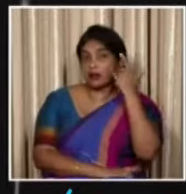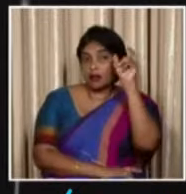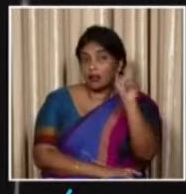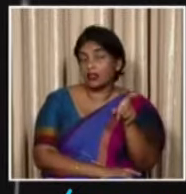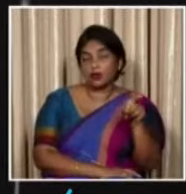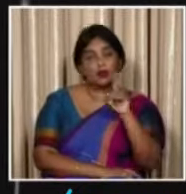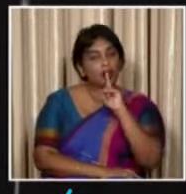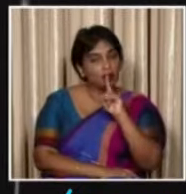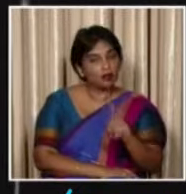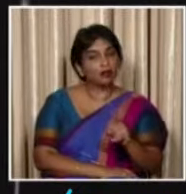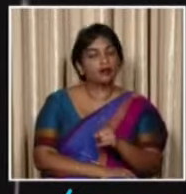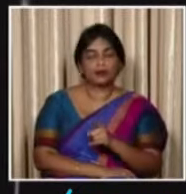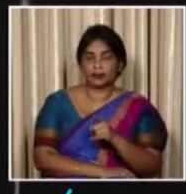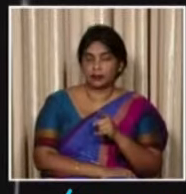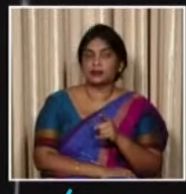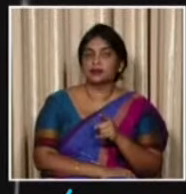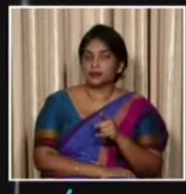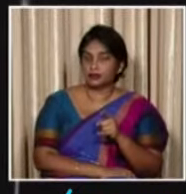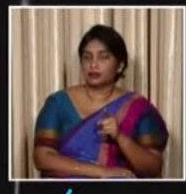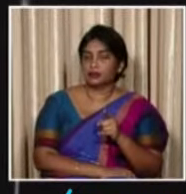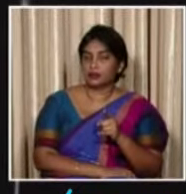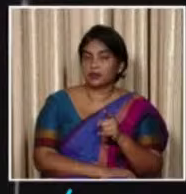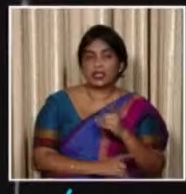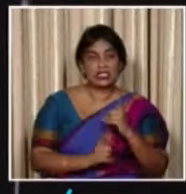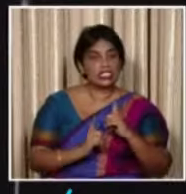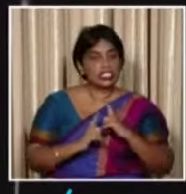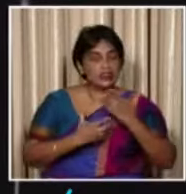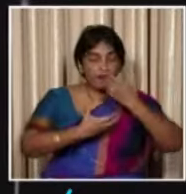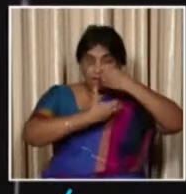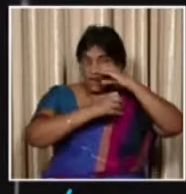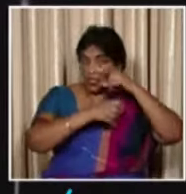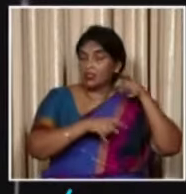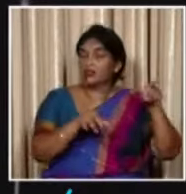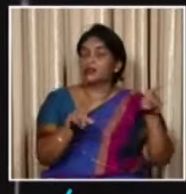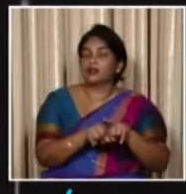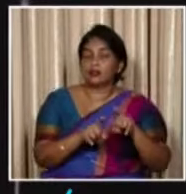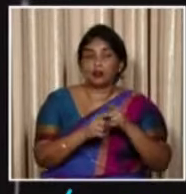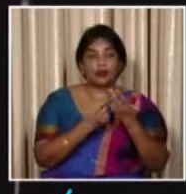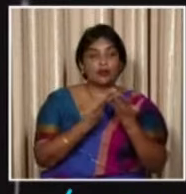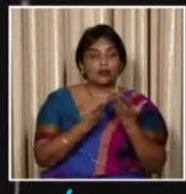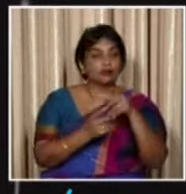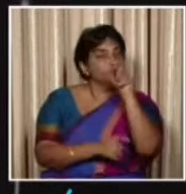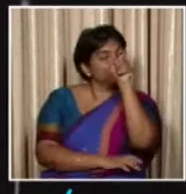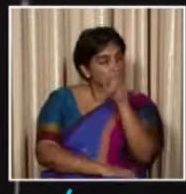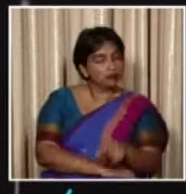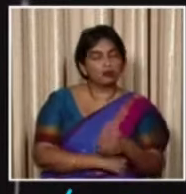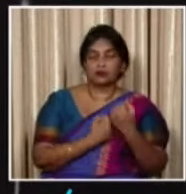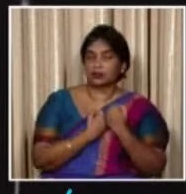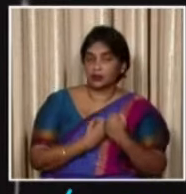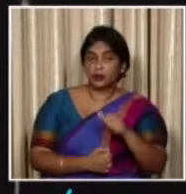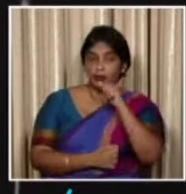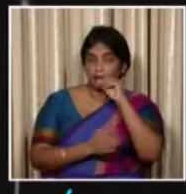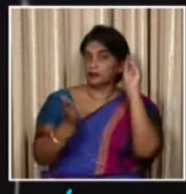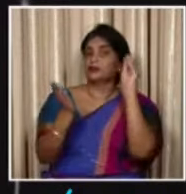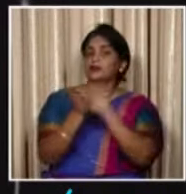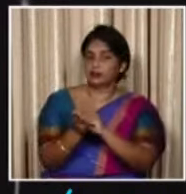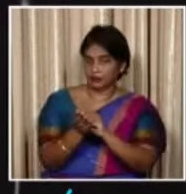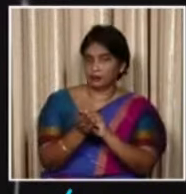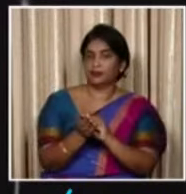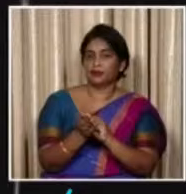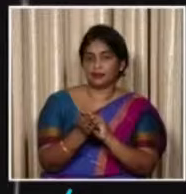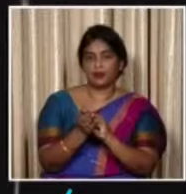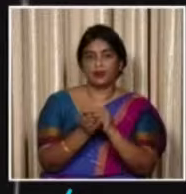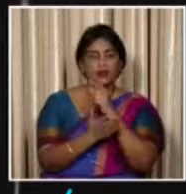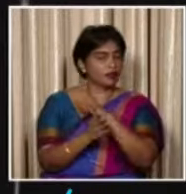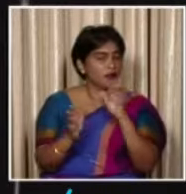කියන්නේ බයොලොජිකල් වුමන්. ඒ කියන්නේ ජීව විද්‍යාත්මකම උපන් තැනැත්තියක් හැටියට අනිවාර්යයෙන් මේක සදාන කරන්න ඕනේ. මොකද